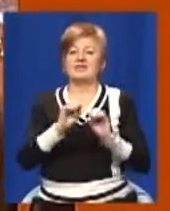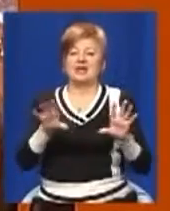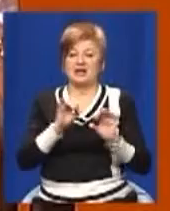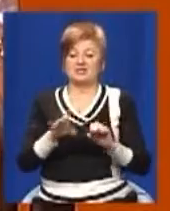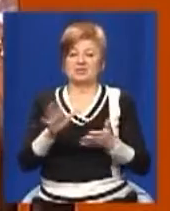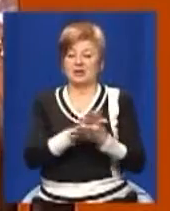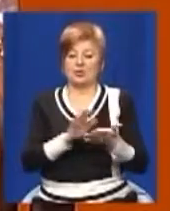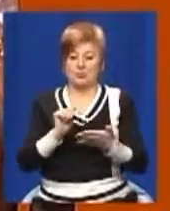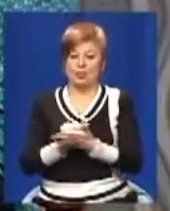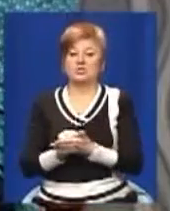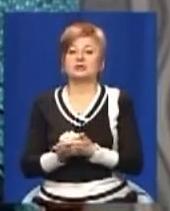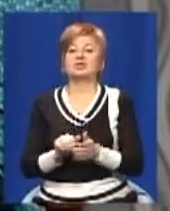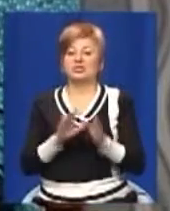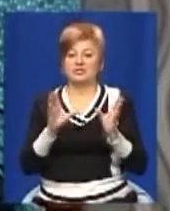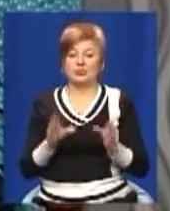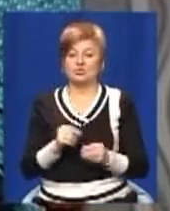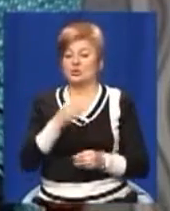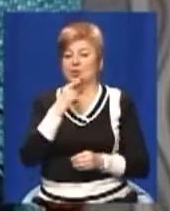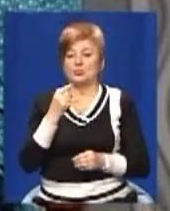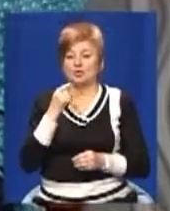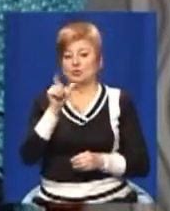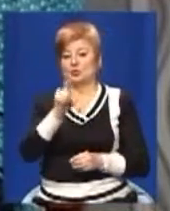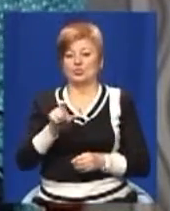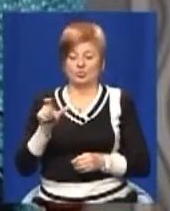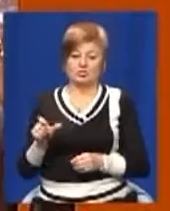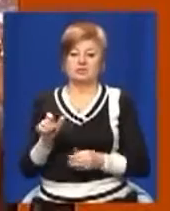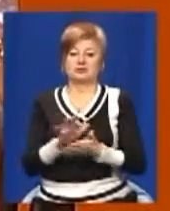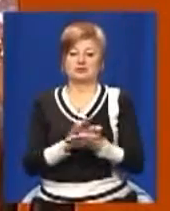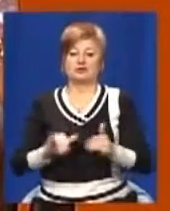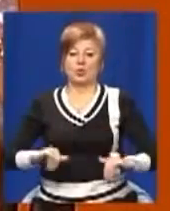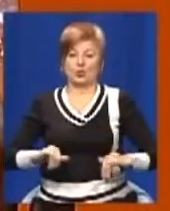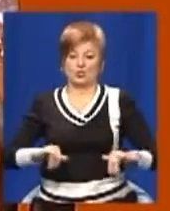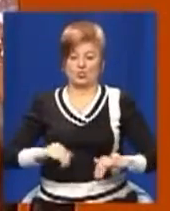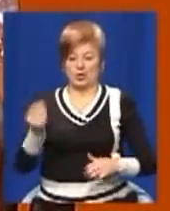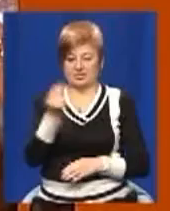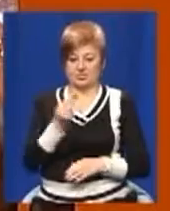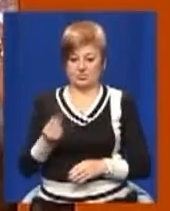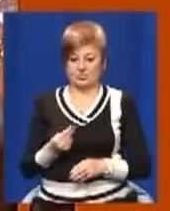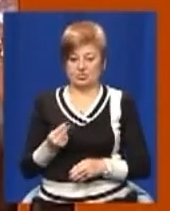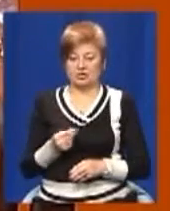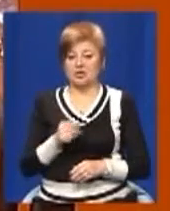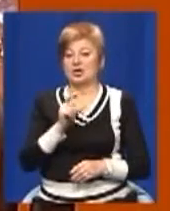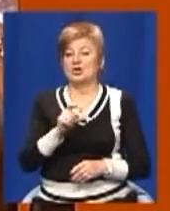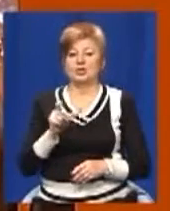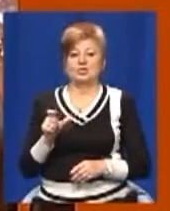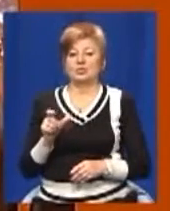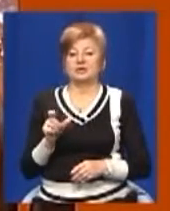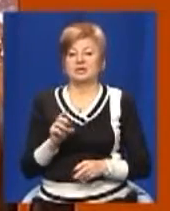На рекламних щитах. Ну і взагалі дуже багато де. Це хулігани малюють. Ті люди, як